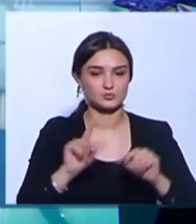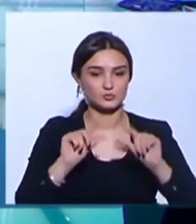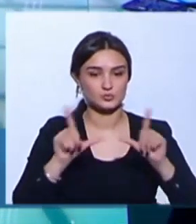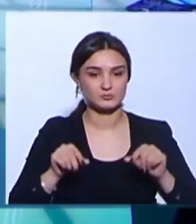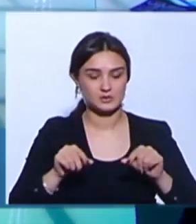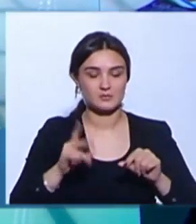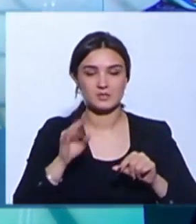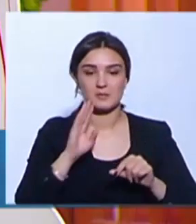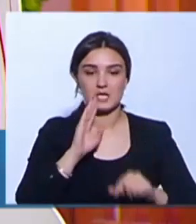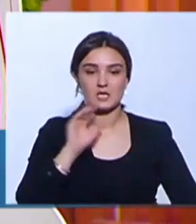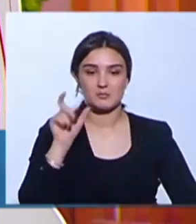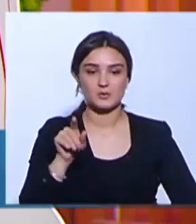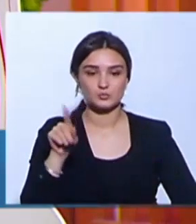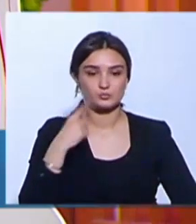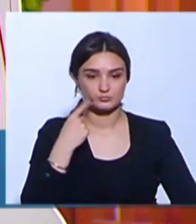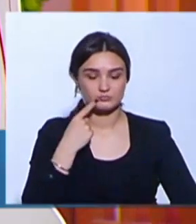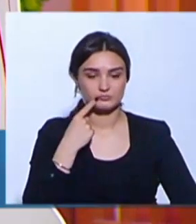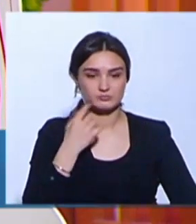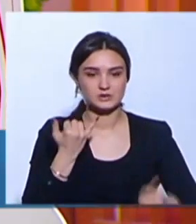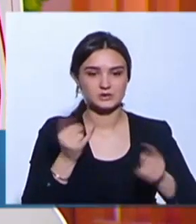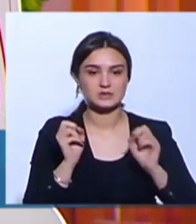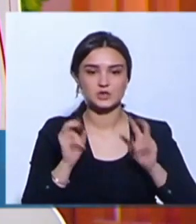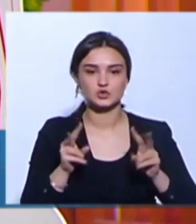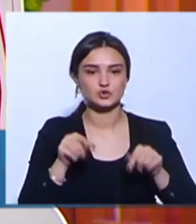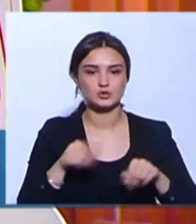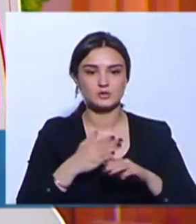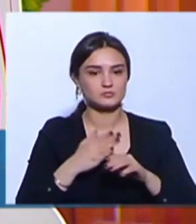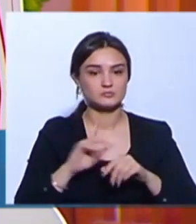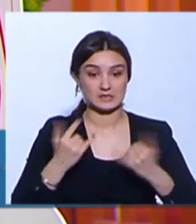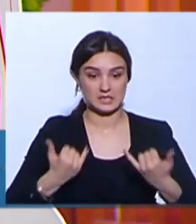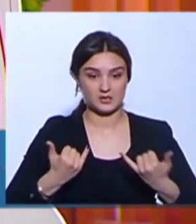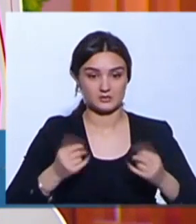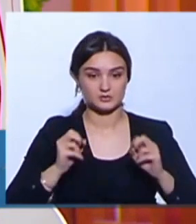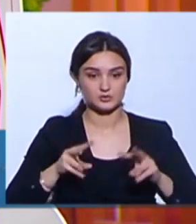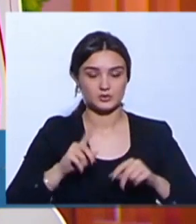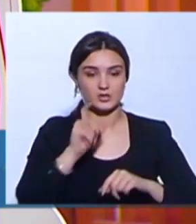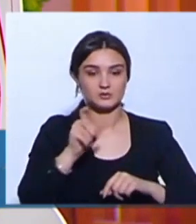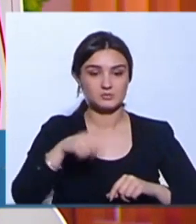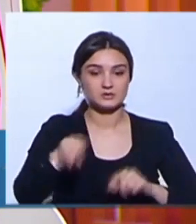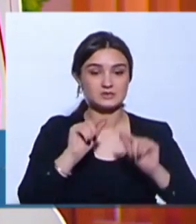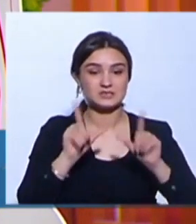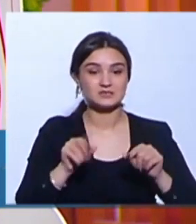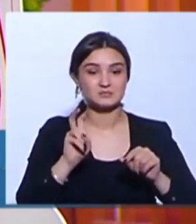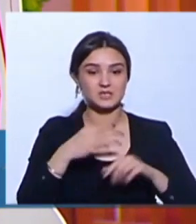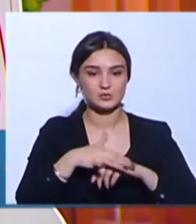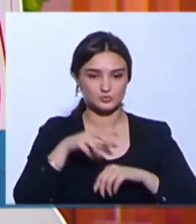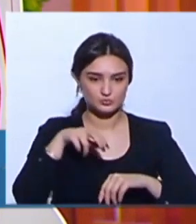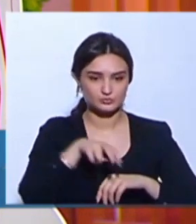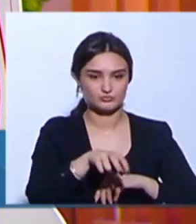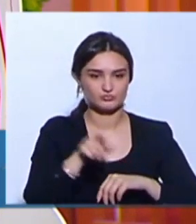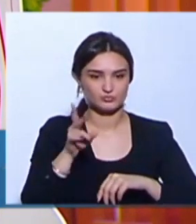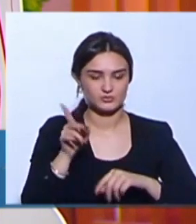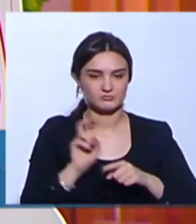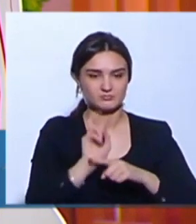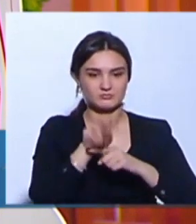როგორც ქალბატონმა ირმა ბრძანა, სახიფათო დღევანდელ სიტუაციაში არის ის, რომ ამ ადამიანებს ჭირდებათ გარეთ გამოსვლა, ამ